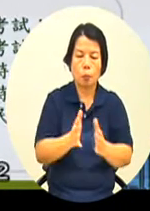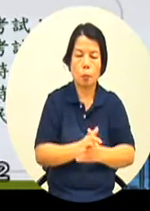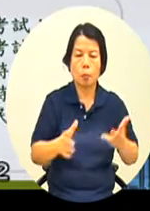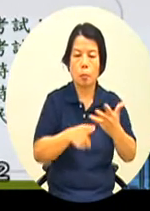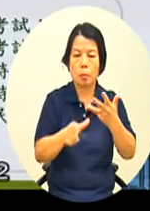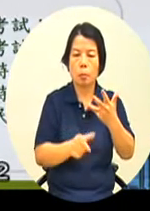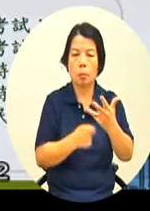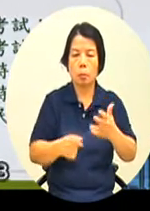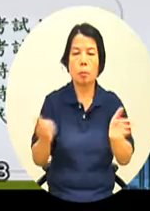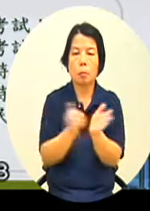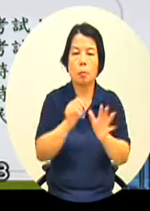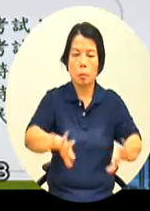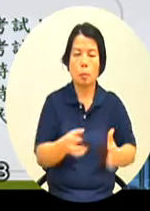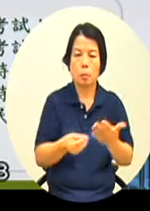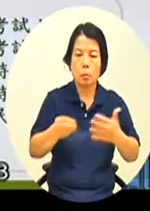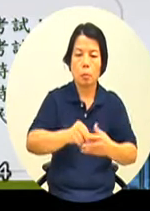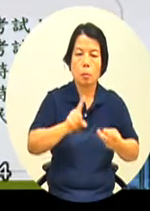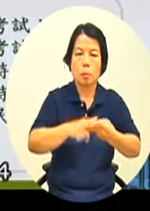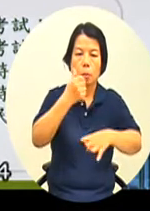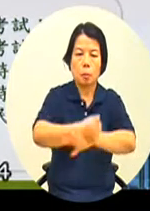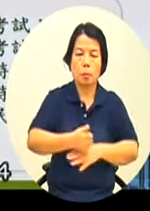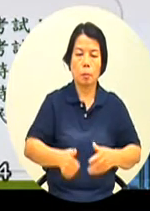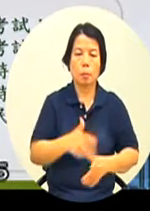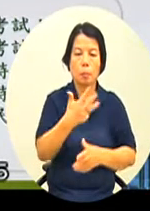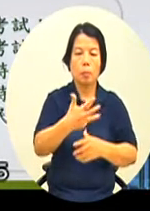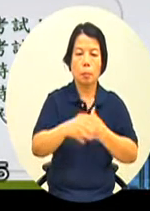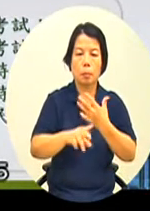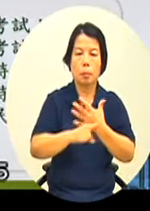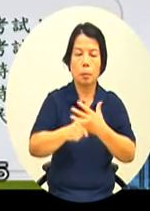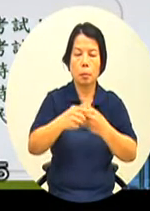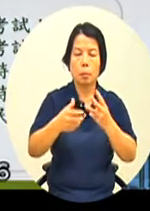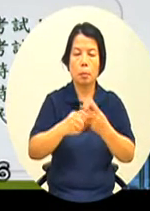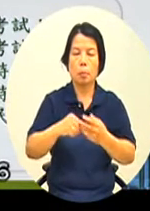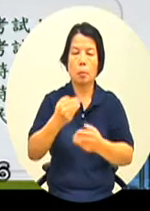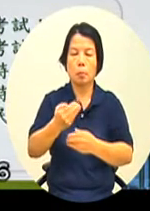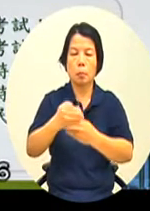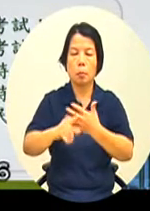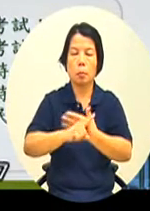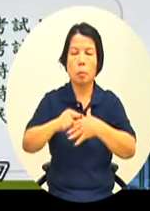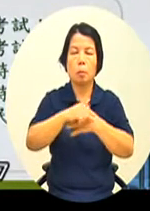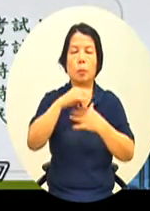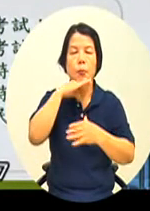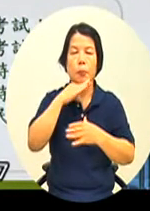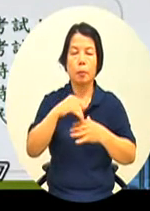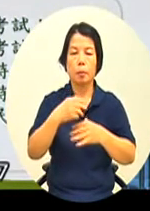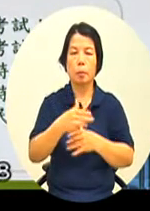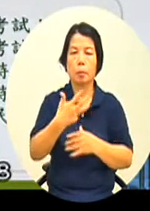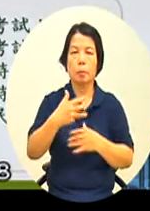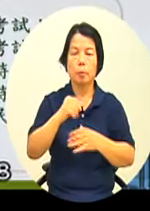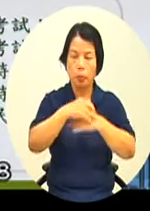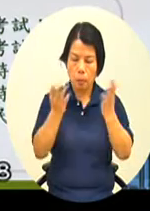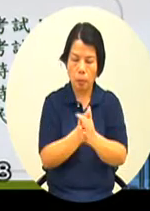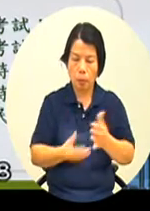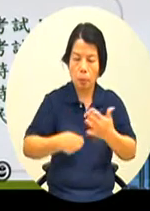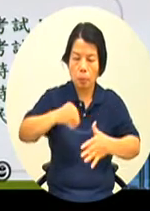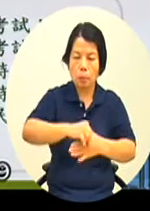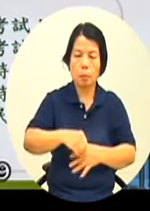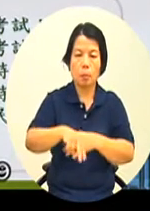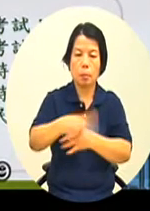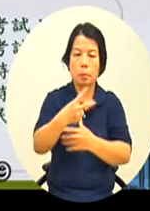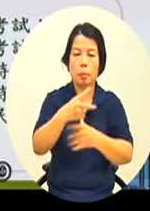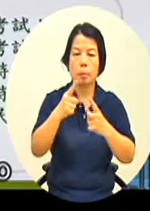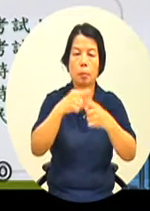止，我们升任主管的部分，在8等跟9等的储备人才部分，已经升任了297人。那